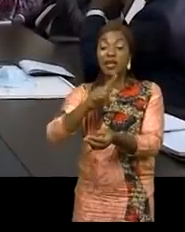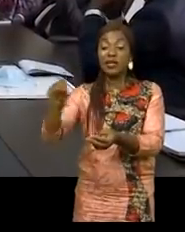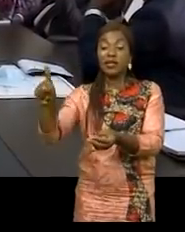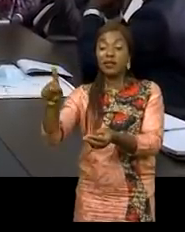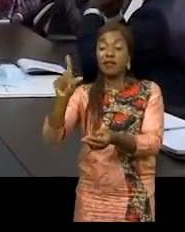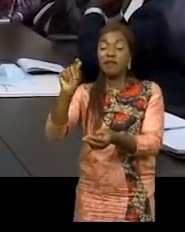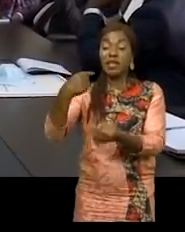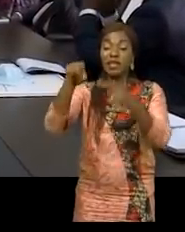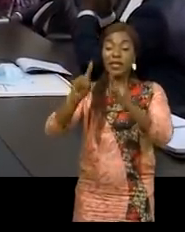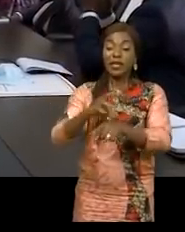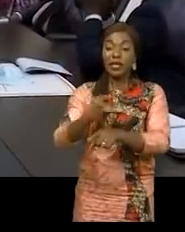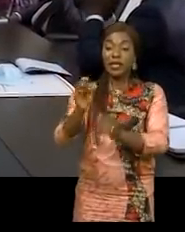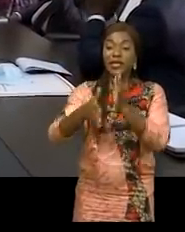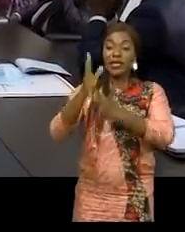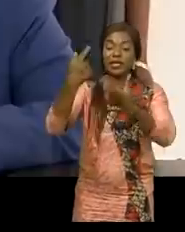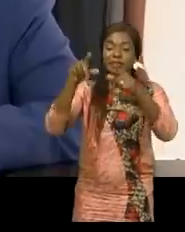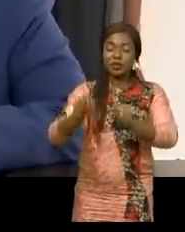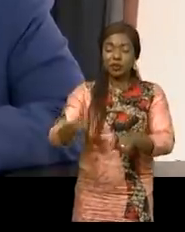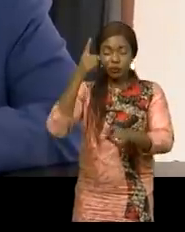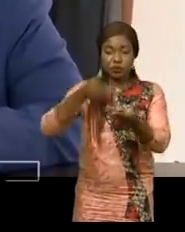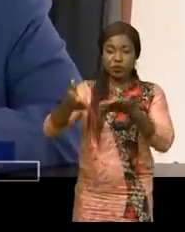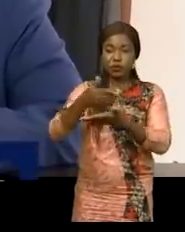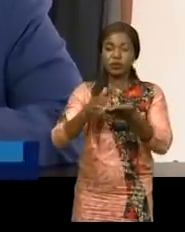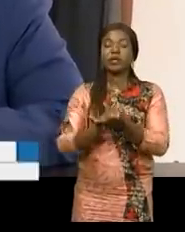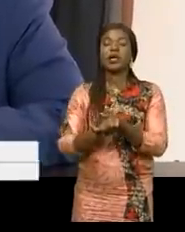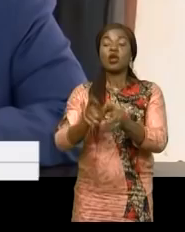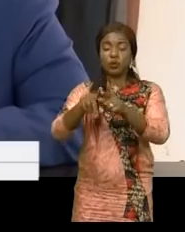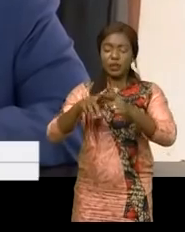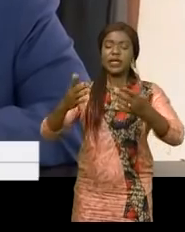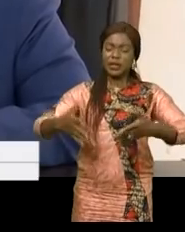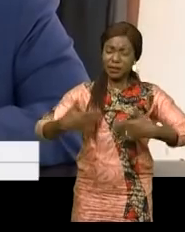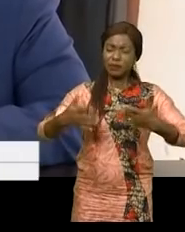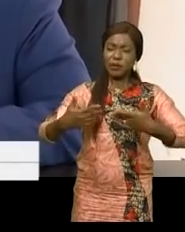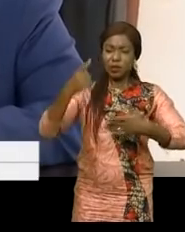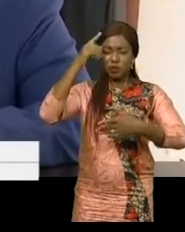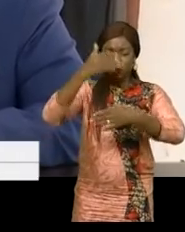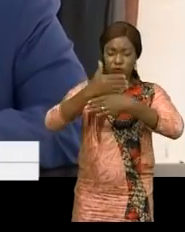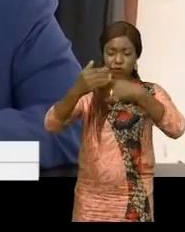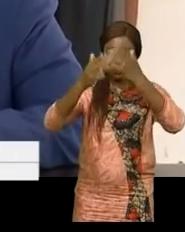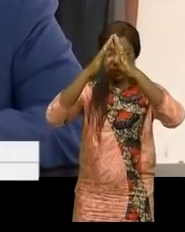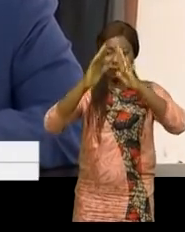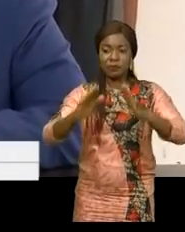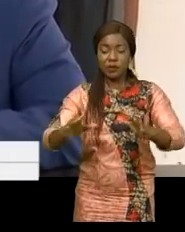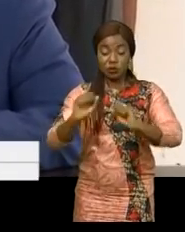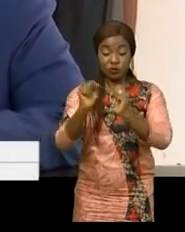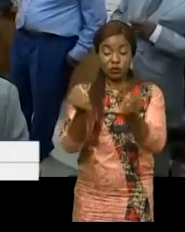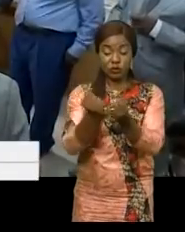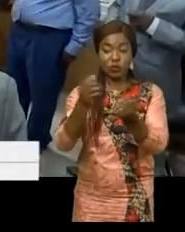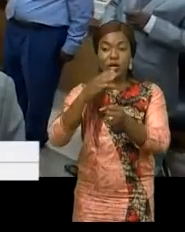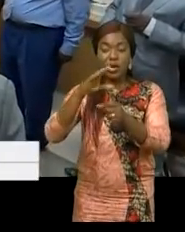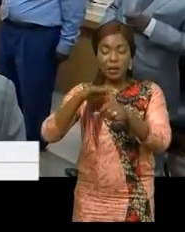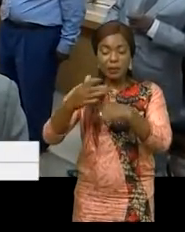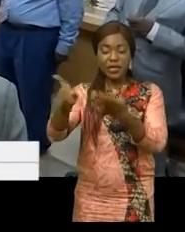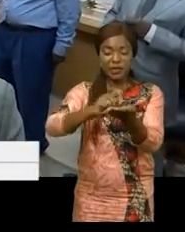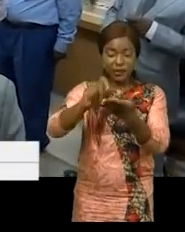clés à main dans un délai raisonnable très souriant et confiant modeste mutinga a salué l'aboutissement heureux de la signature de ce